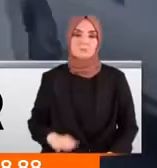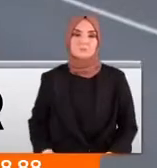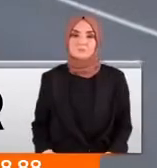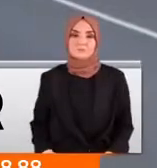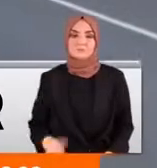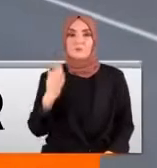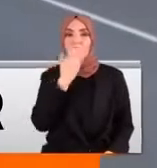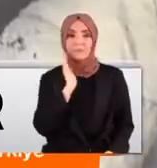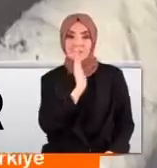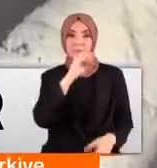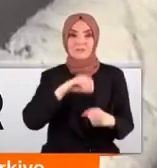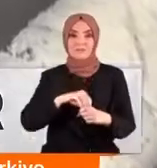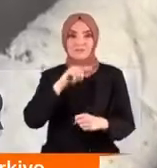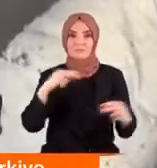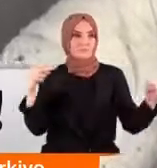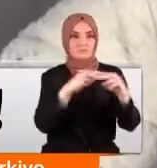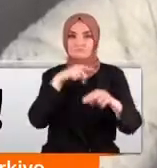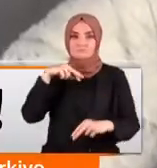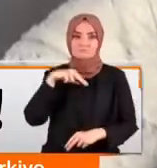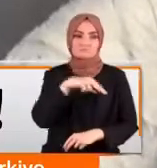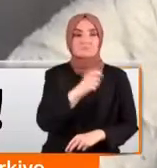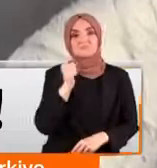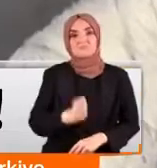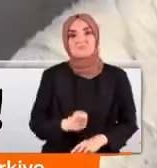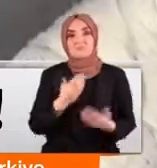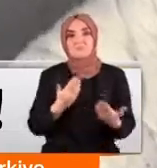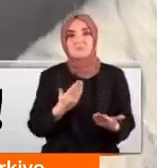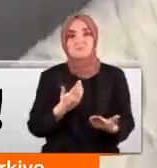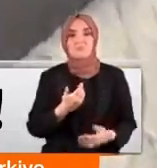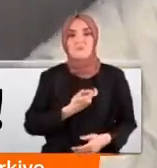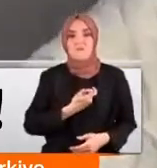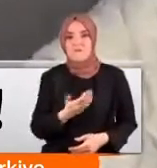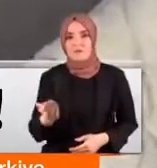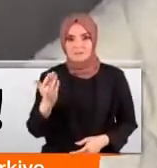Okula gitmek için yolun karşısına geçmek zorunda kalan öğrencilerin can güvenliğiydi.